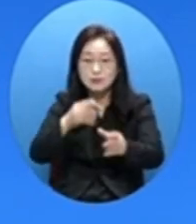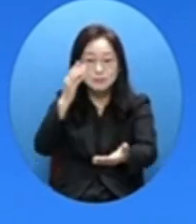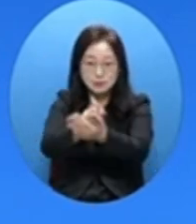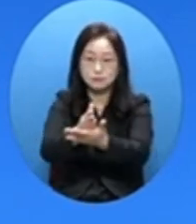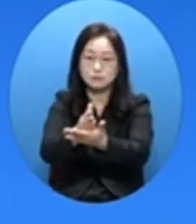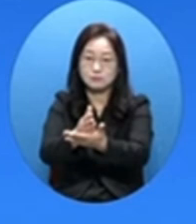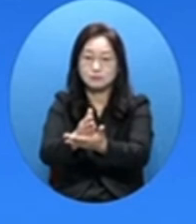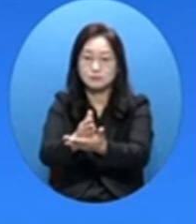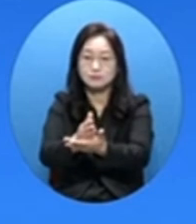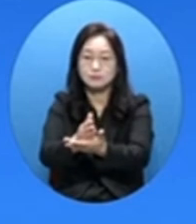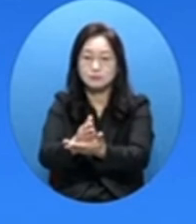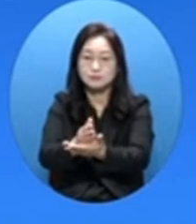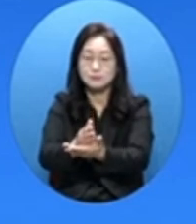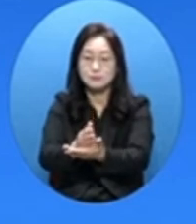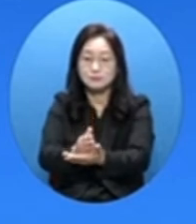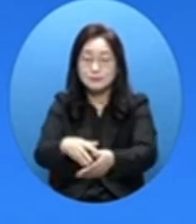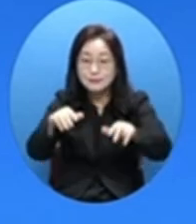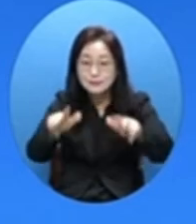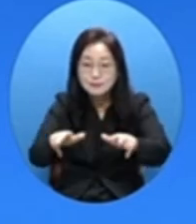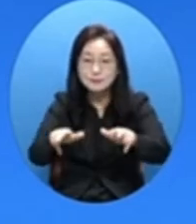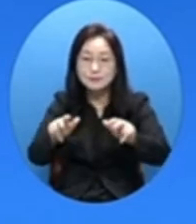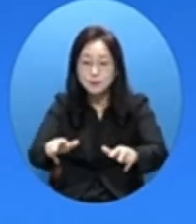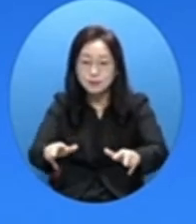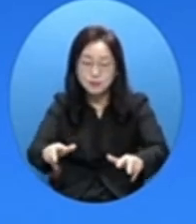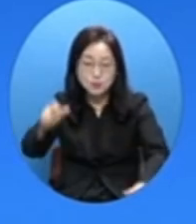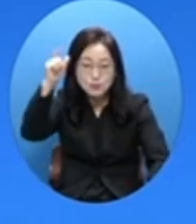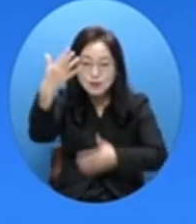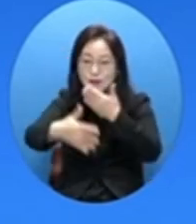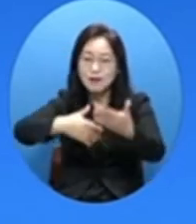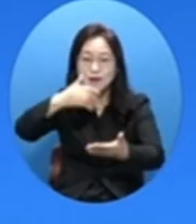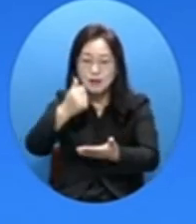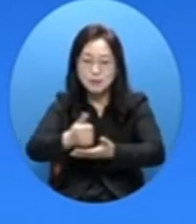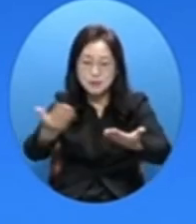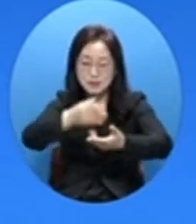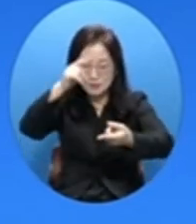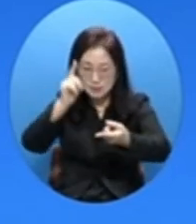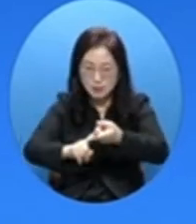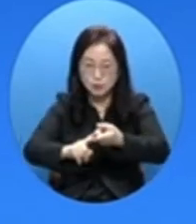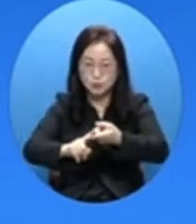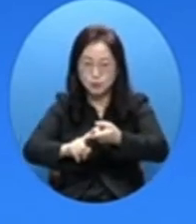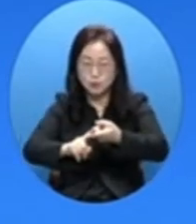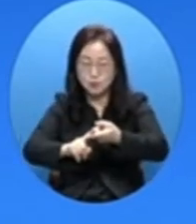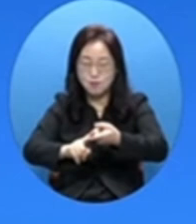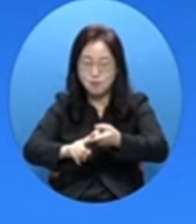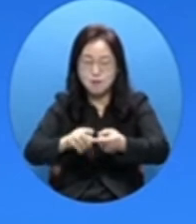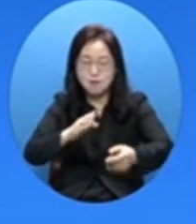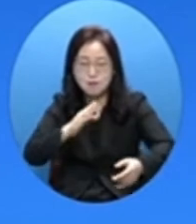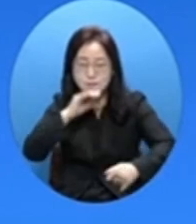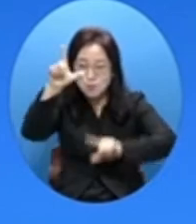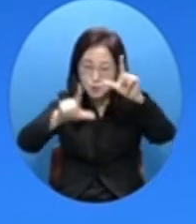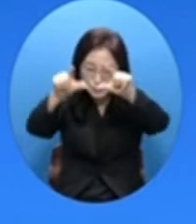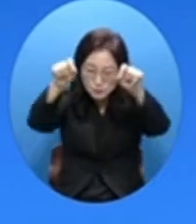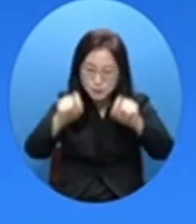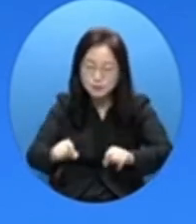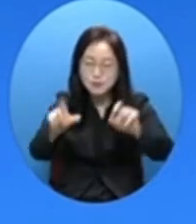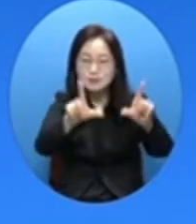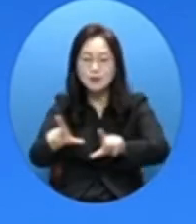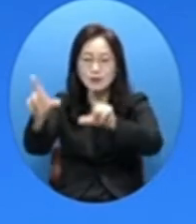말고 이 역사 현장에 위대한 하나님의 역사를 남겨놓고 가는, 흔들어 놓고 가는 위대한 하나님